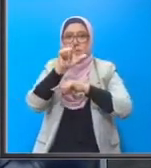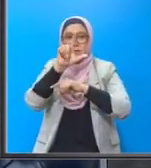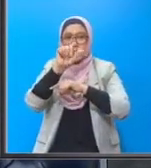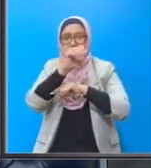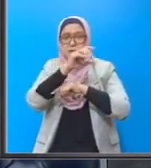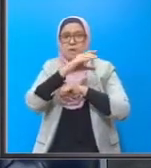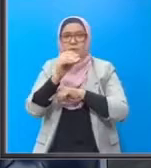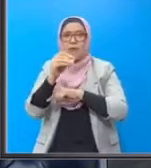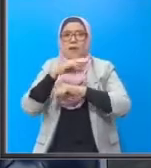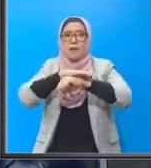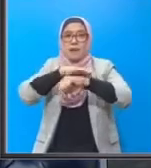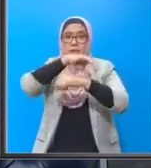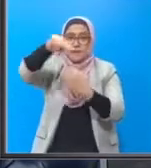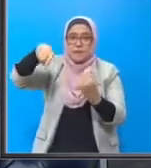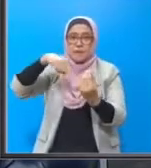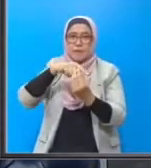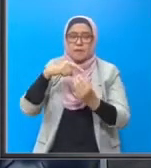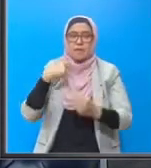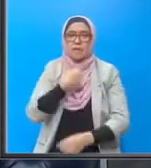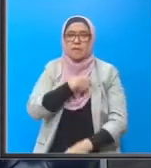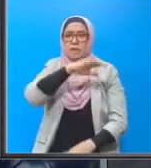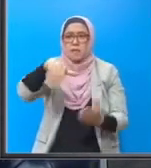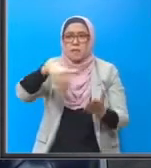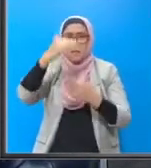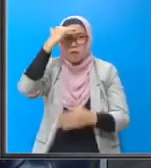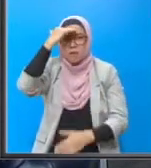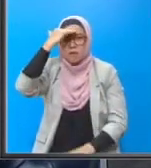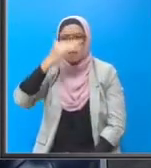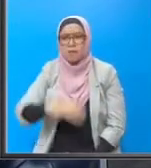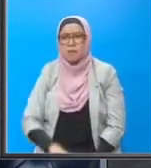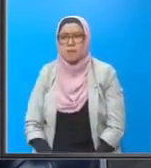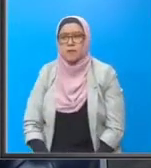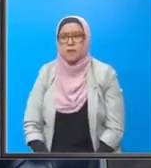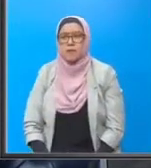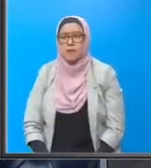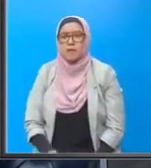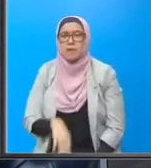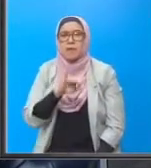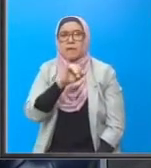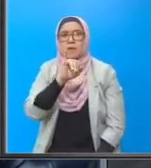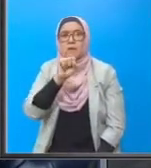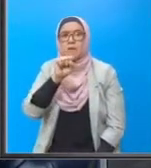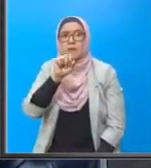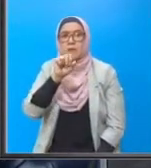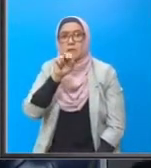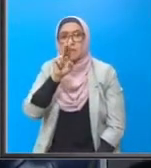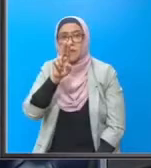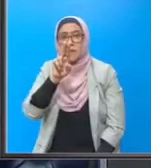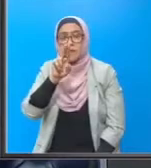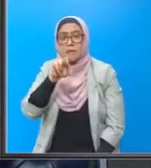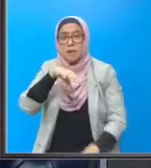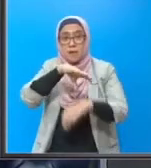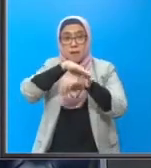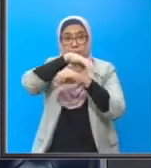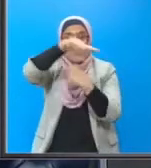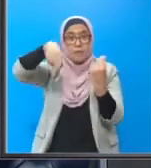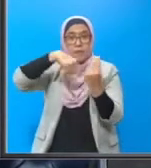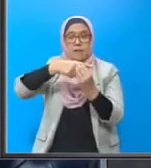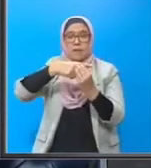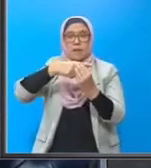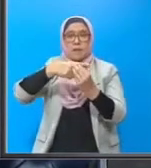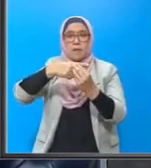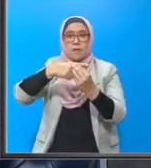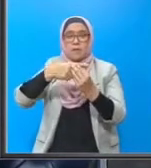sekitar Ayo kita semua maklum bahwa isu alam sekitar yang datang daripada